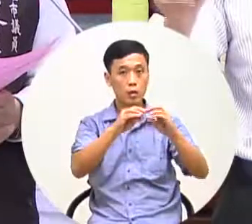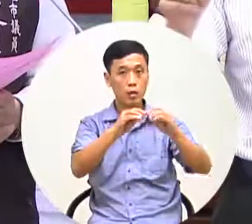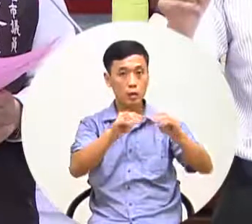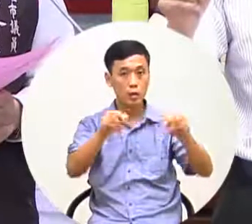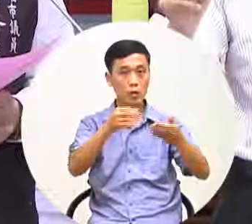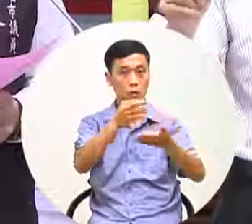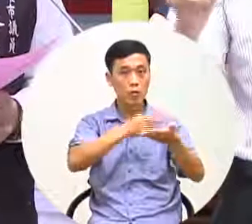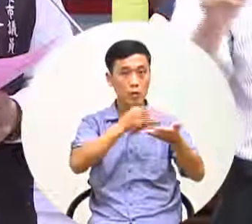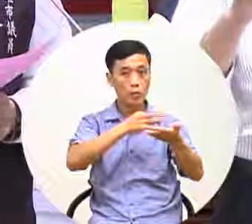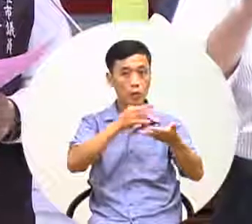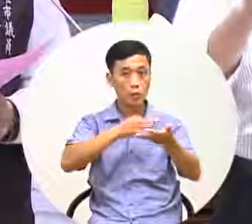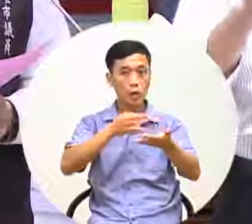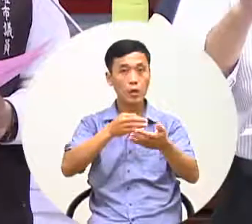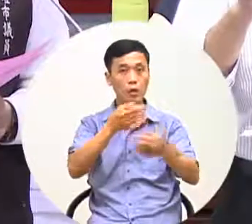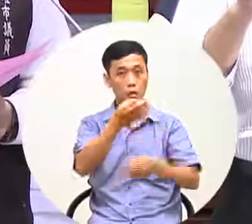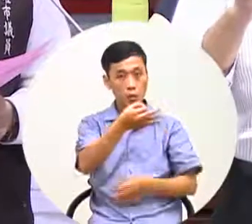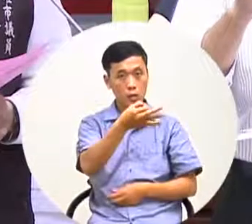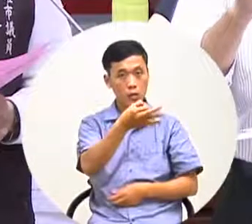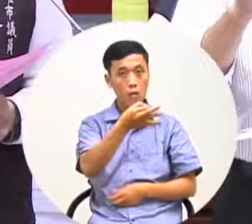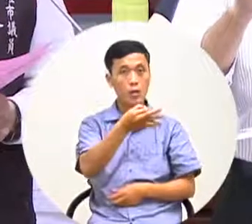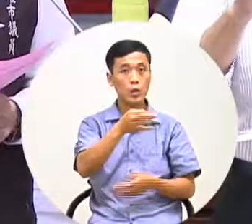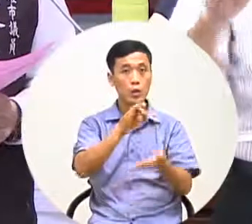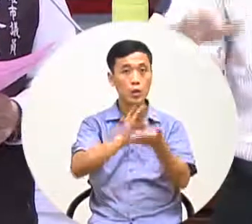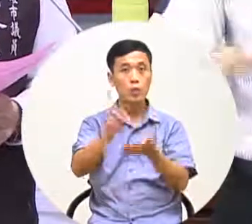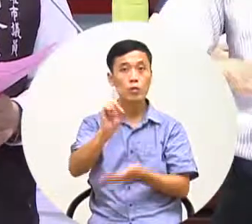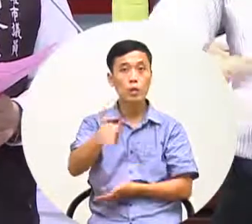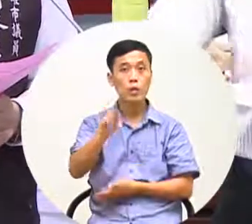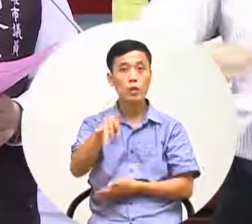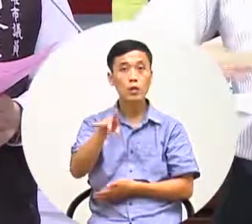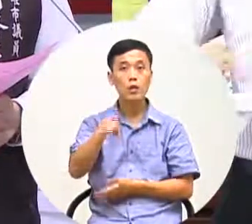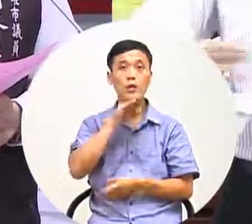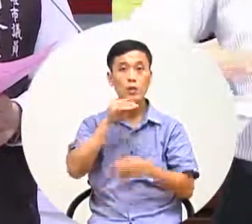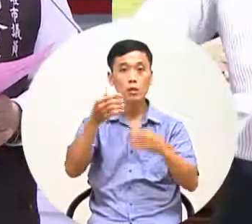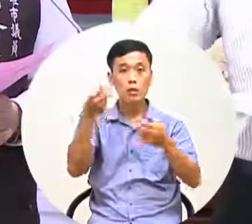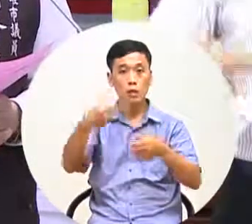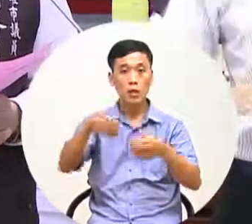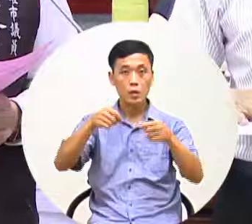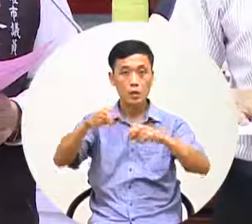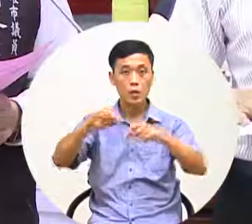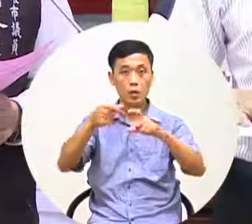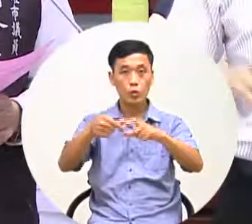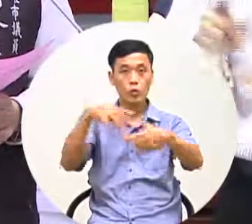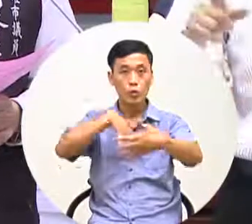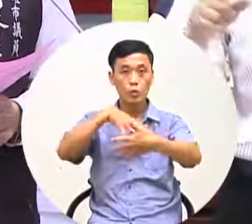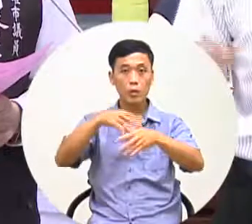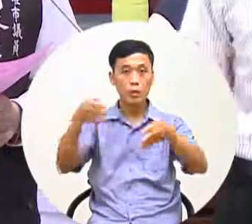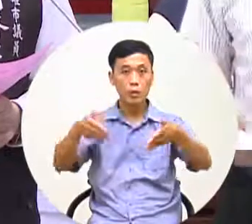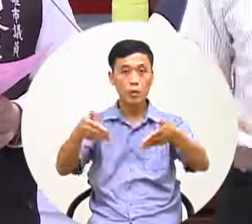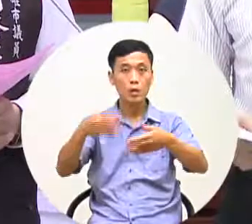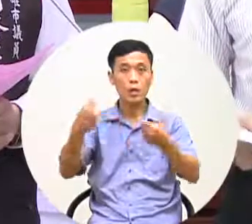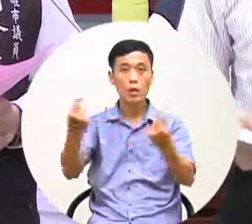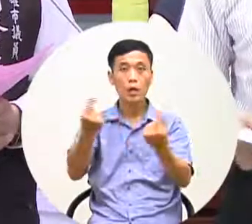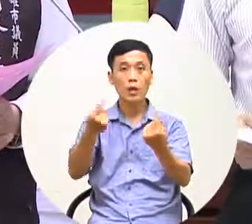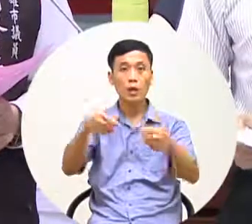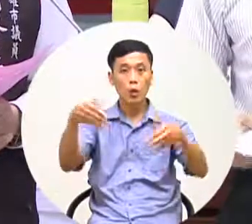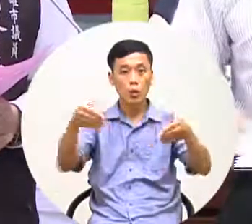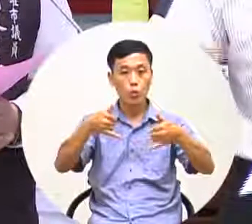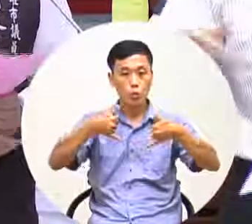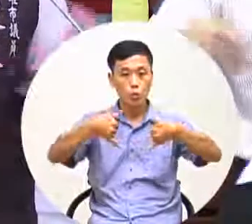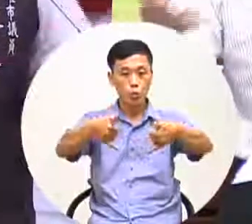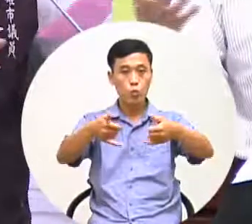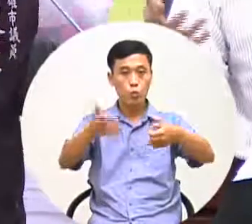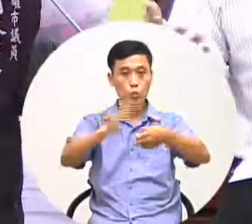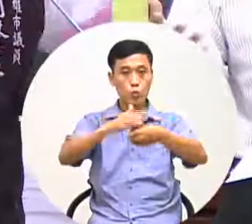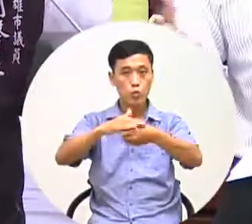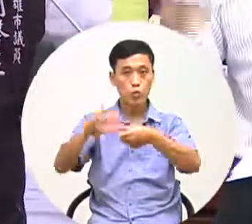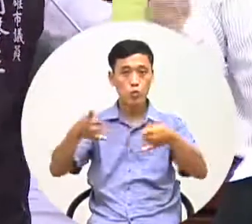分都用在这个从化区里面的一个建设，包括这个道路的一个铺设啊哈。所以在106年7月的时候，我们